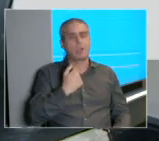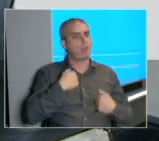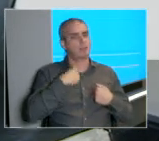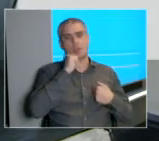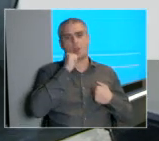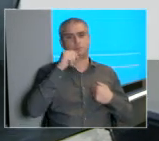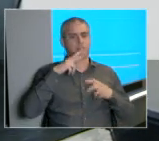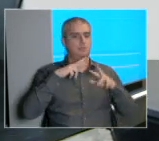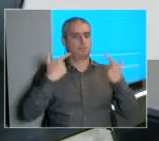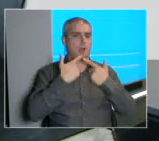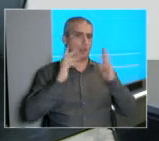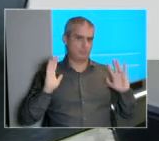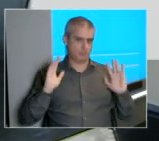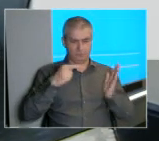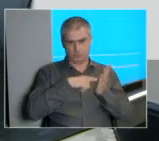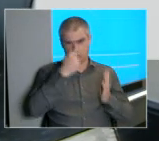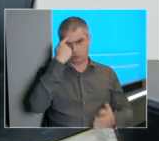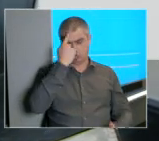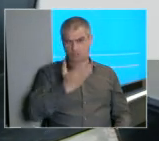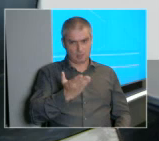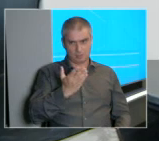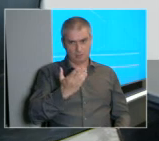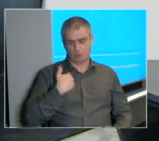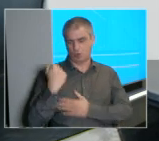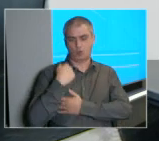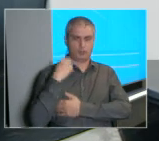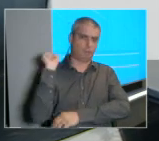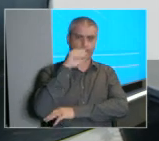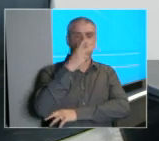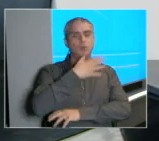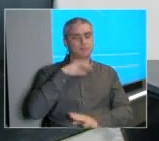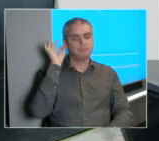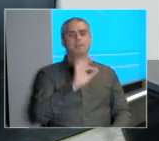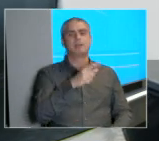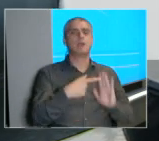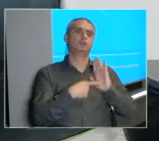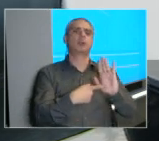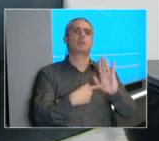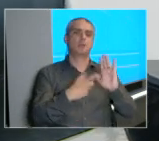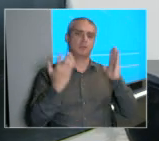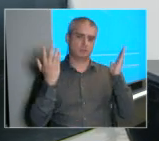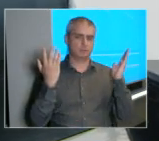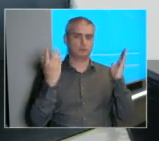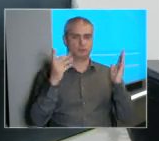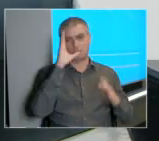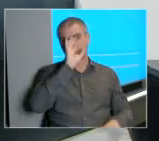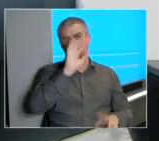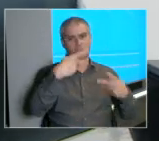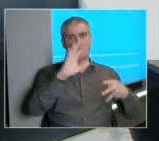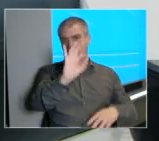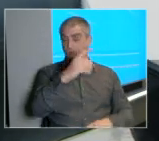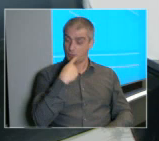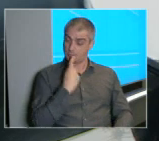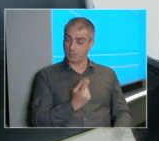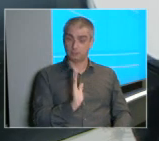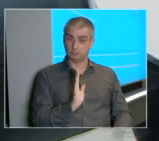רוצה להידרדרות למלחמה, כי הוא יודע שעצבתנו עולה על שלו, הוא רוצה פגיעה שתמחיש את תפיסת ההרתעה שלו,